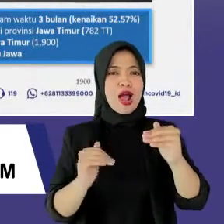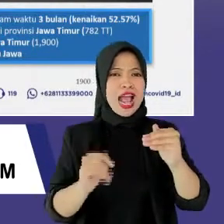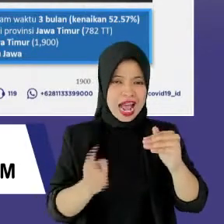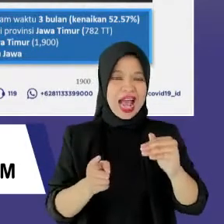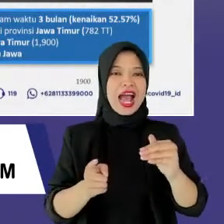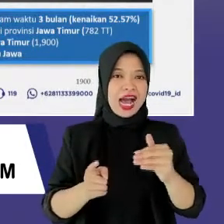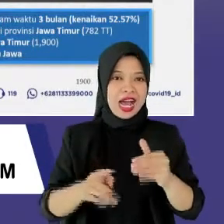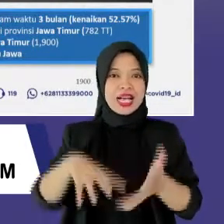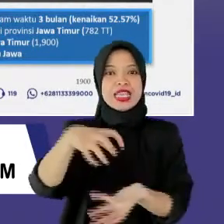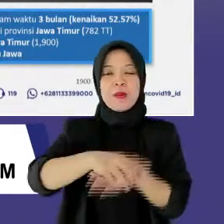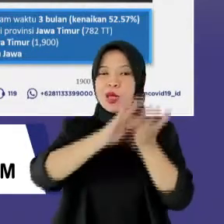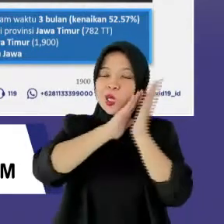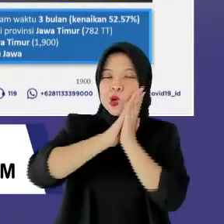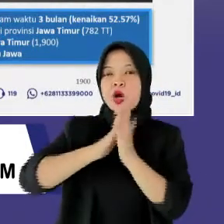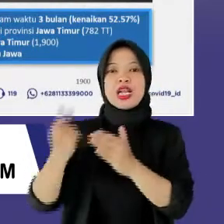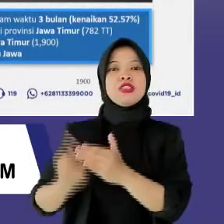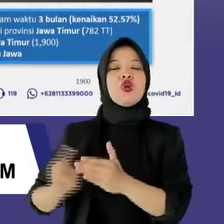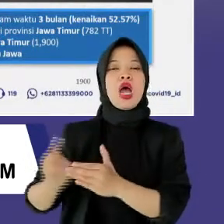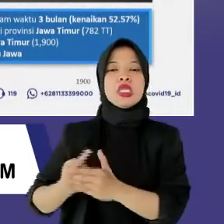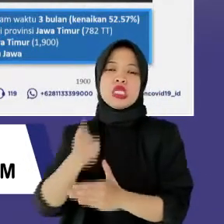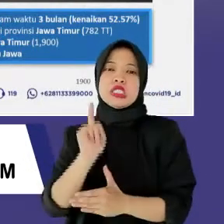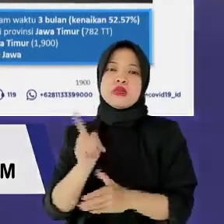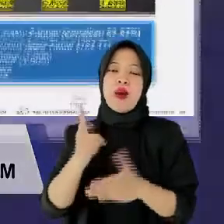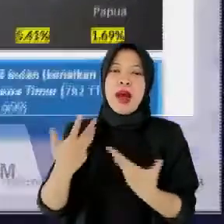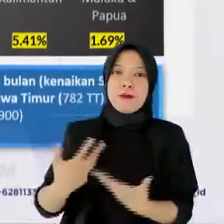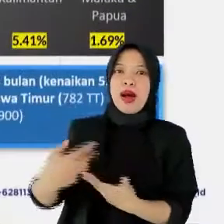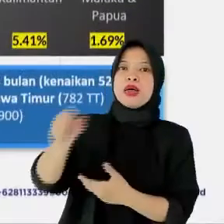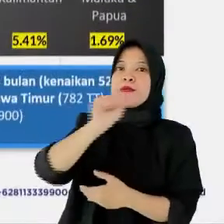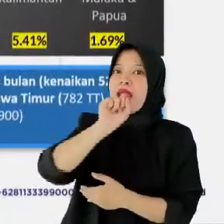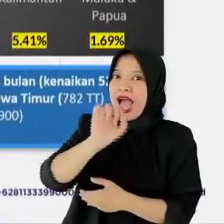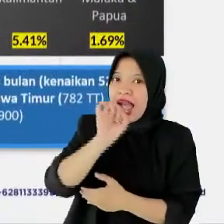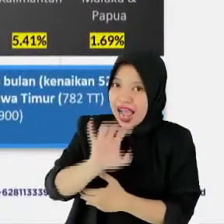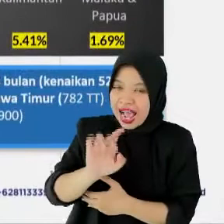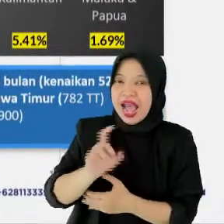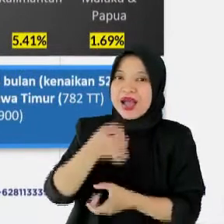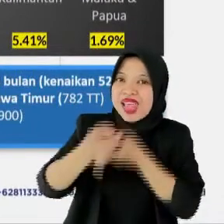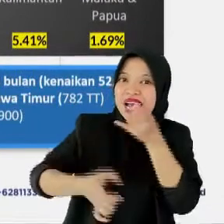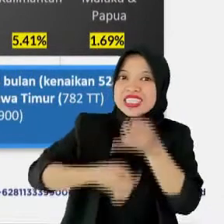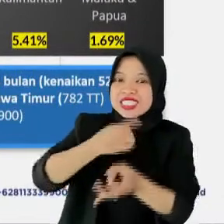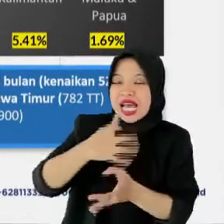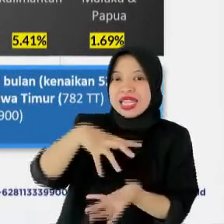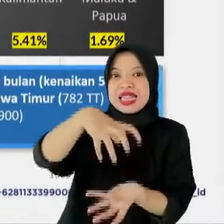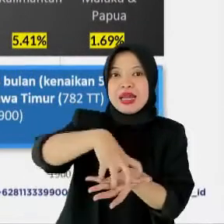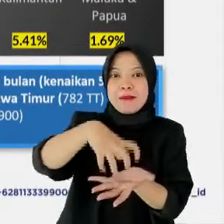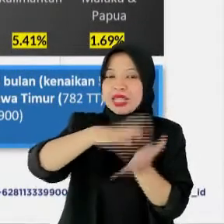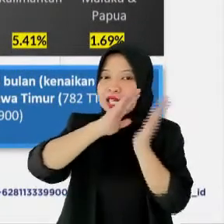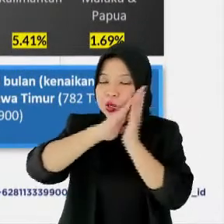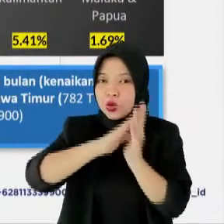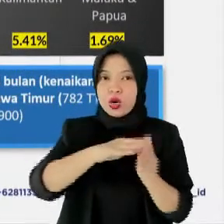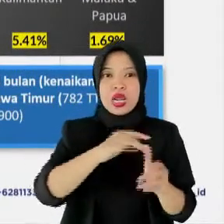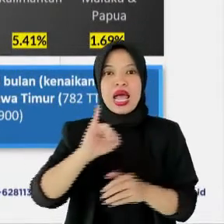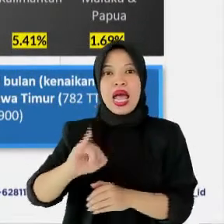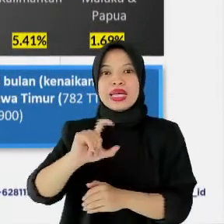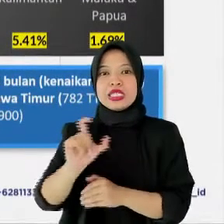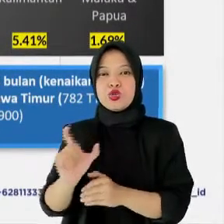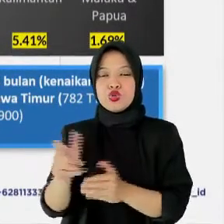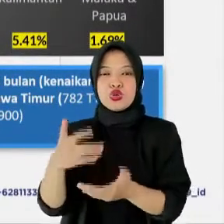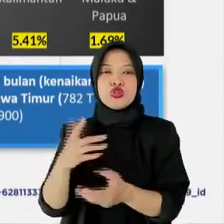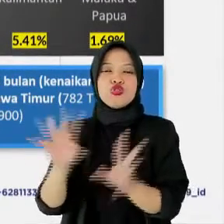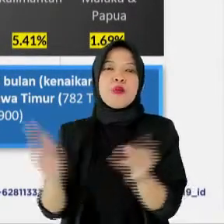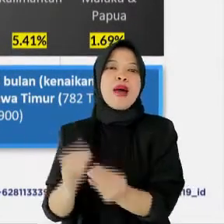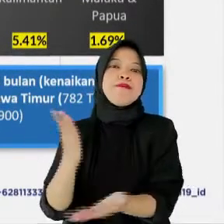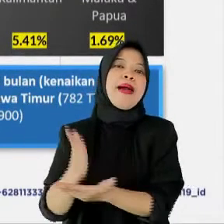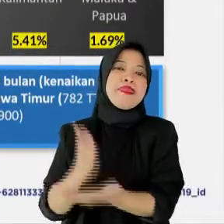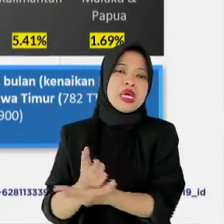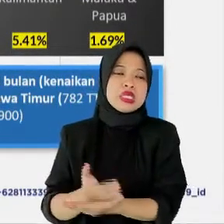jumlah ketersediaan tempat tidur isolasi. Itu kenapa tadi disampaikan bahwa tempat tidur di ruangan ICU jumlahnya jauh